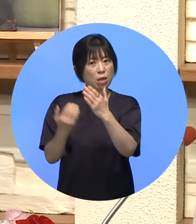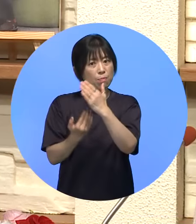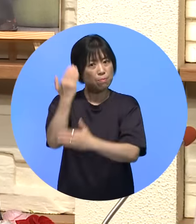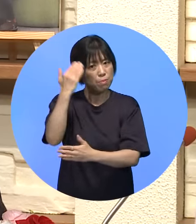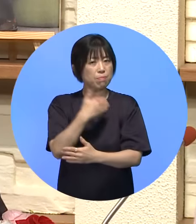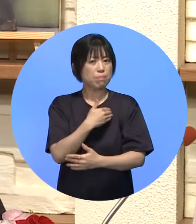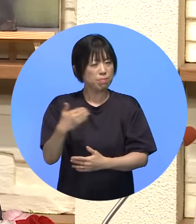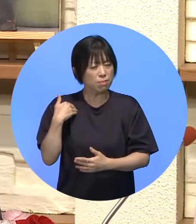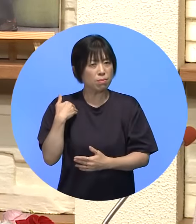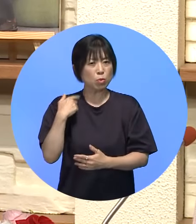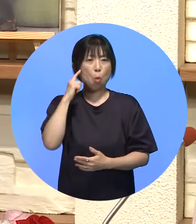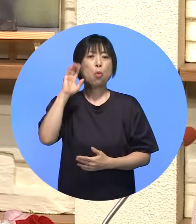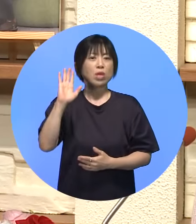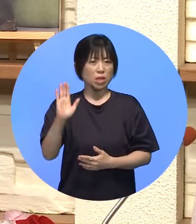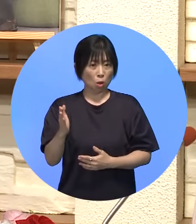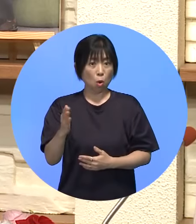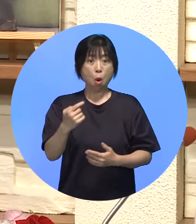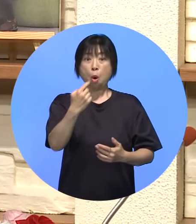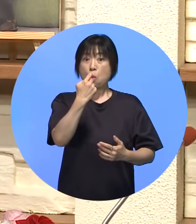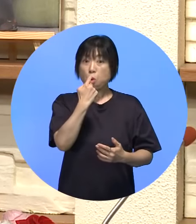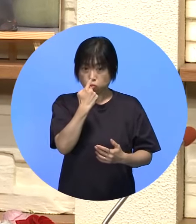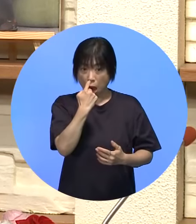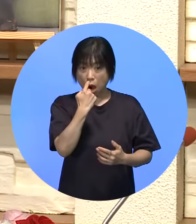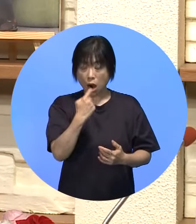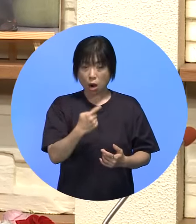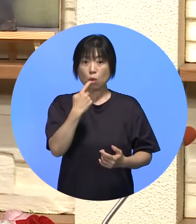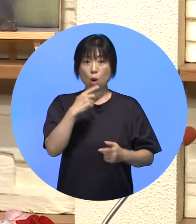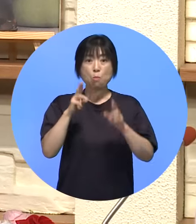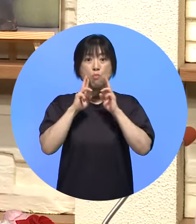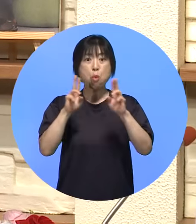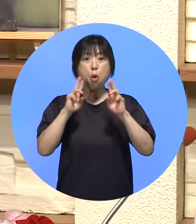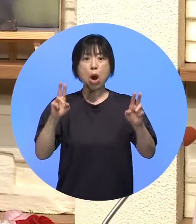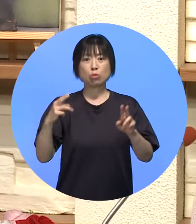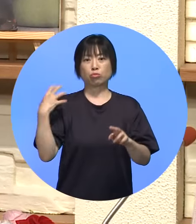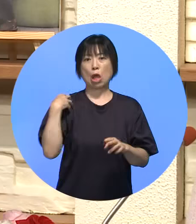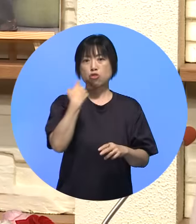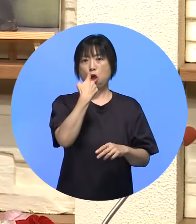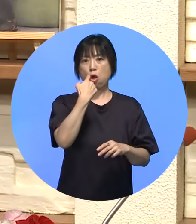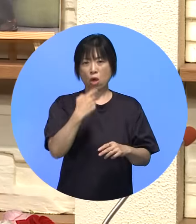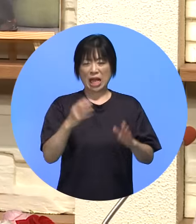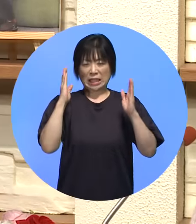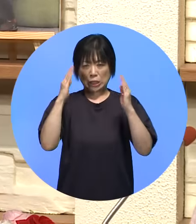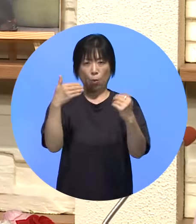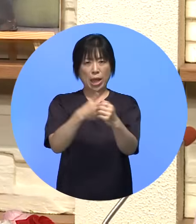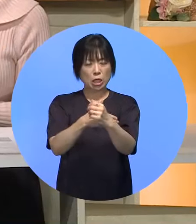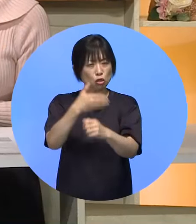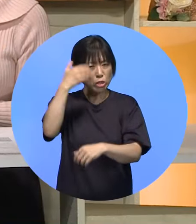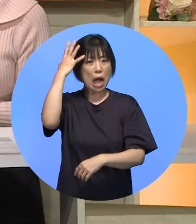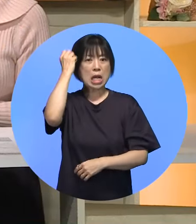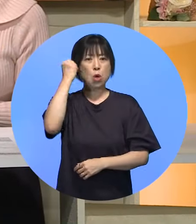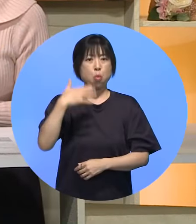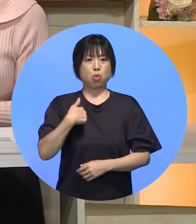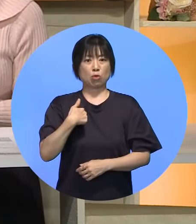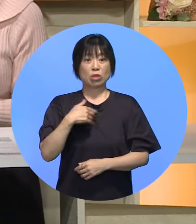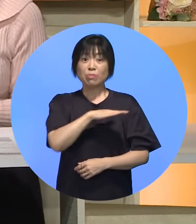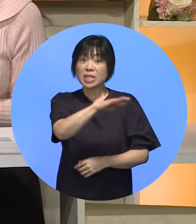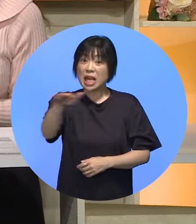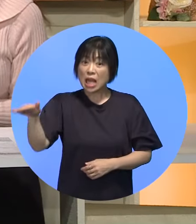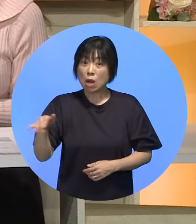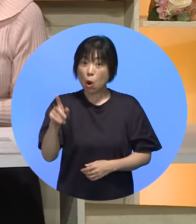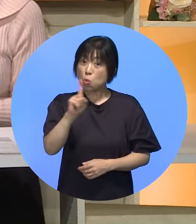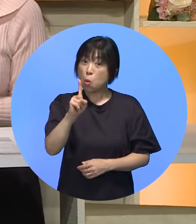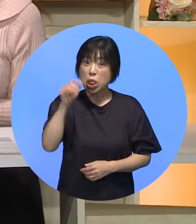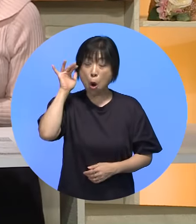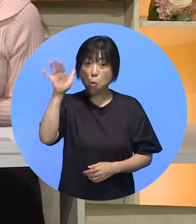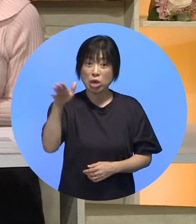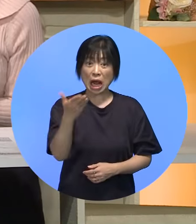してオーディション等って何とかあのーでれるんですねぼくイチョウあの号からだったんですけどもチンポ母の一緒にねあの練習してた